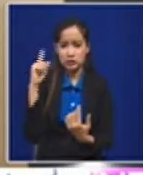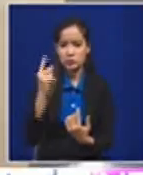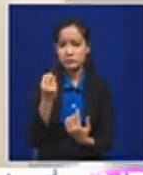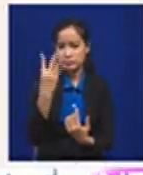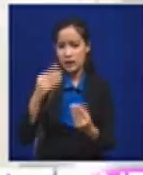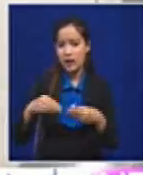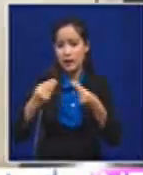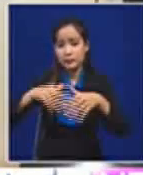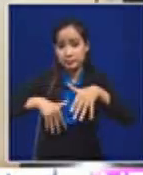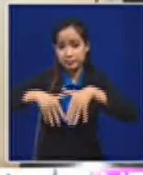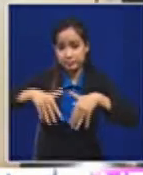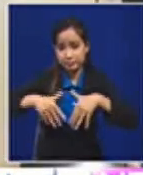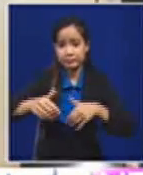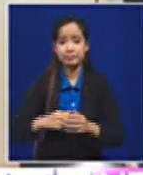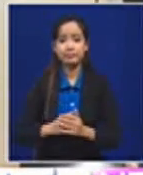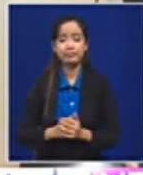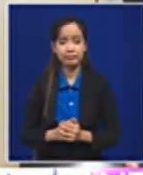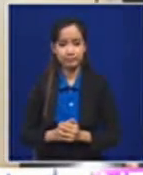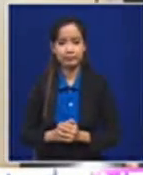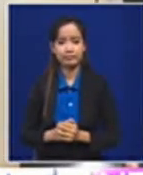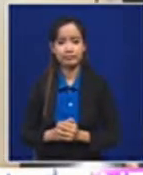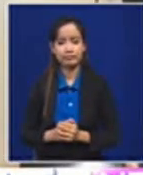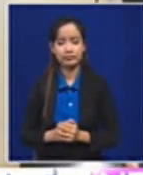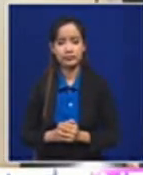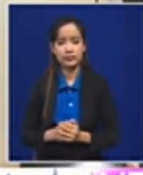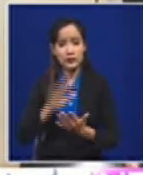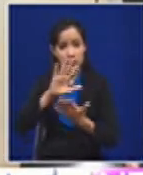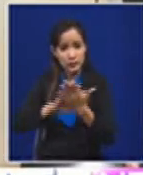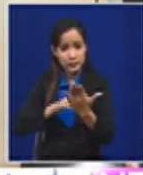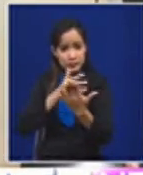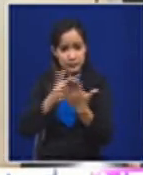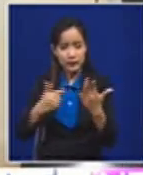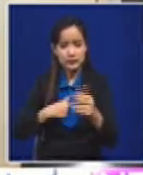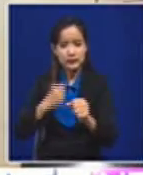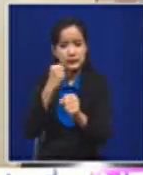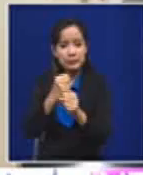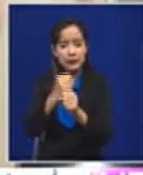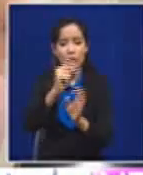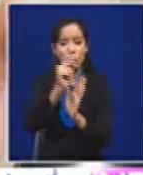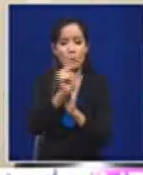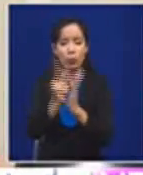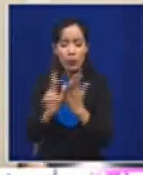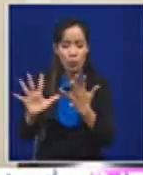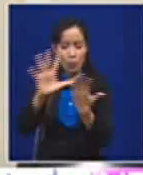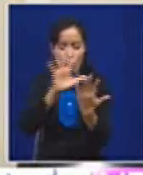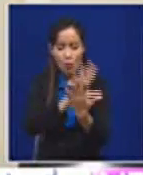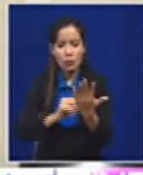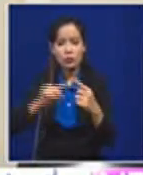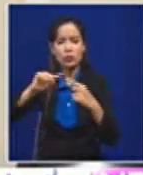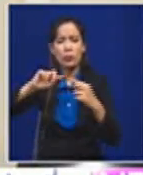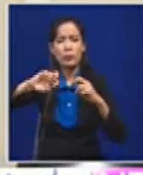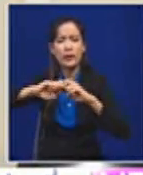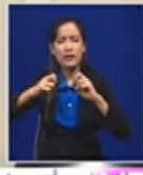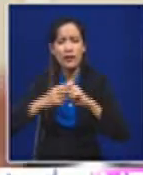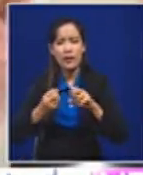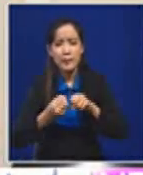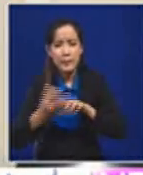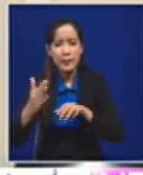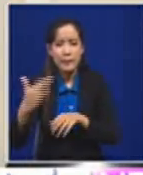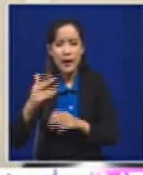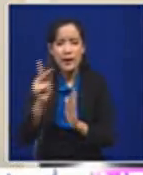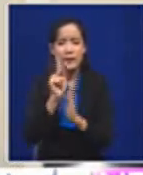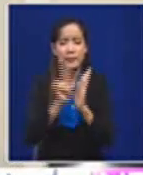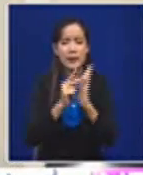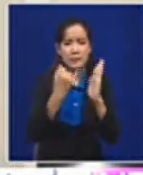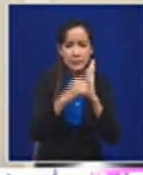ดครับ แผนการบริหารดำเนินการการใช้กฎหมายให้ครอบคลุมถึงปัญหาการทำประมงผิดกฎหมายขาดการรายงานและ